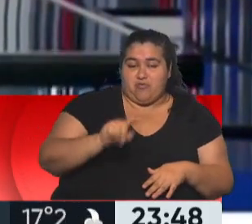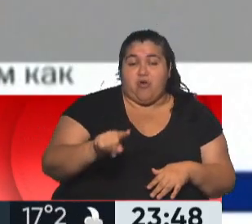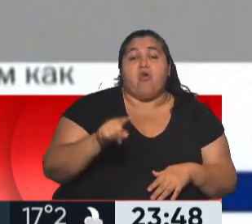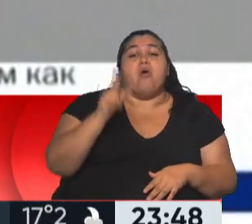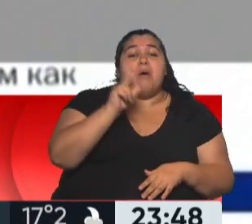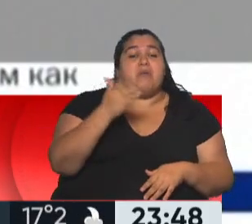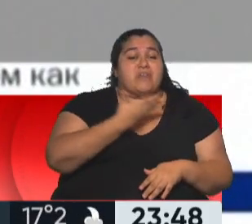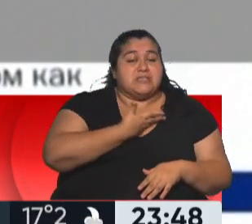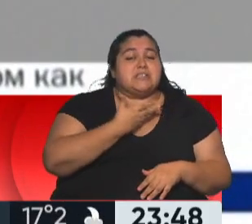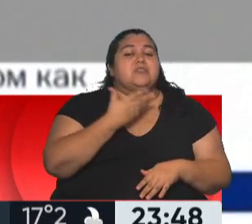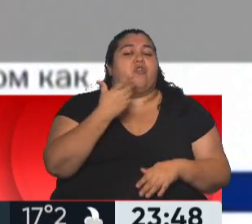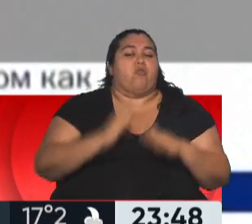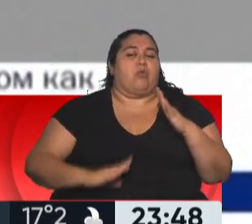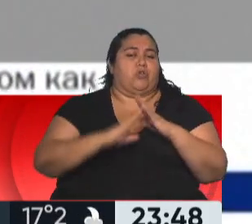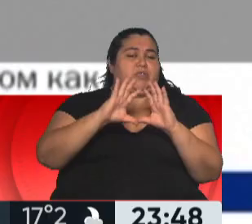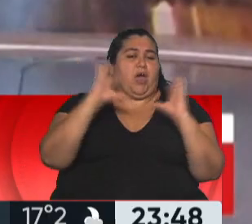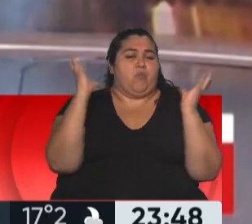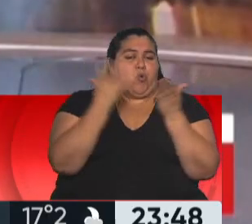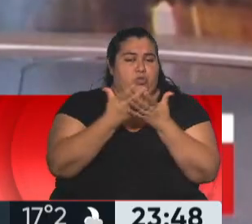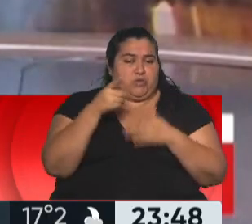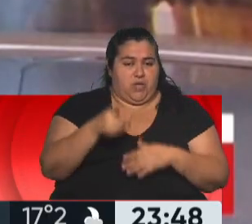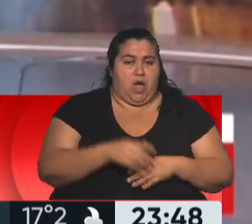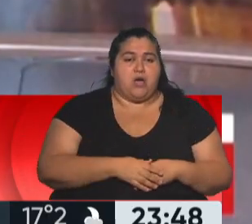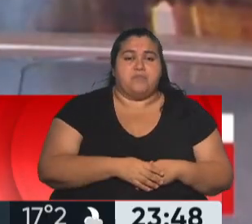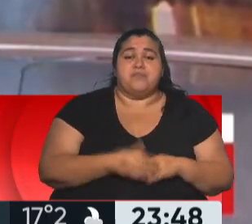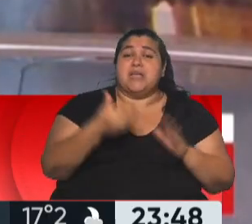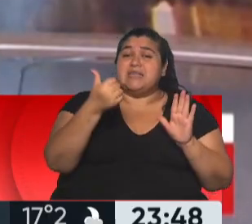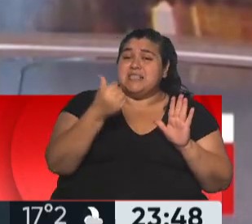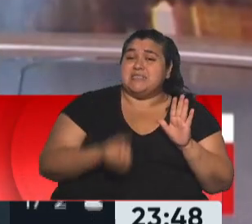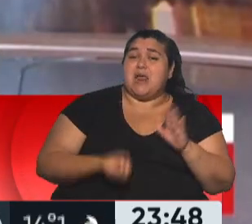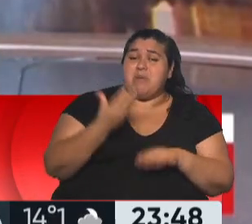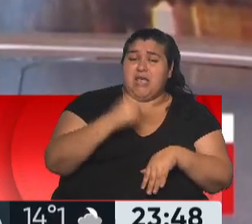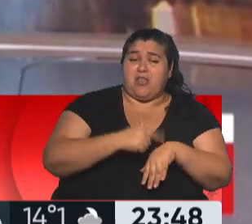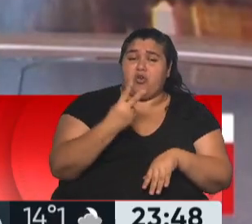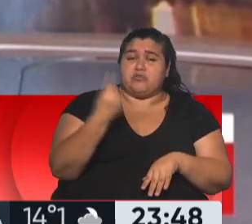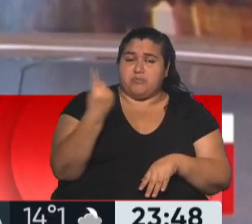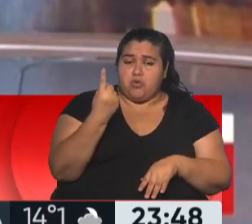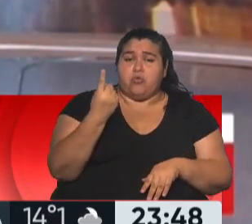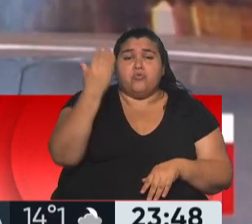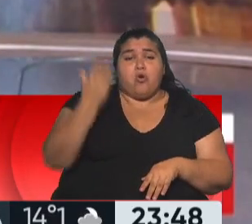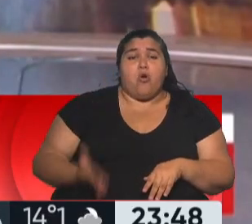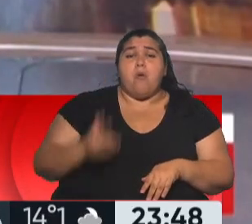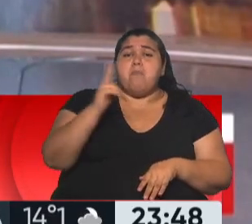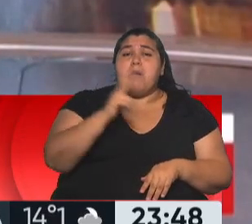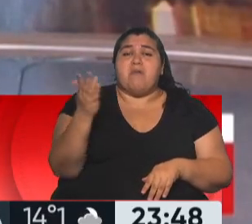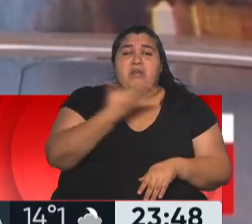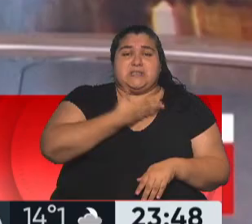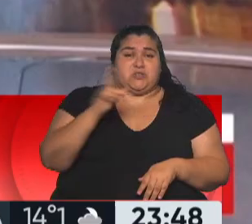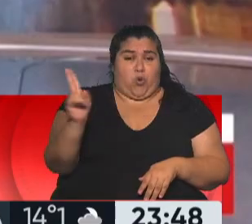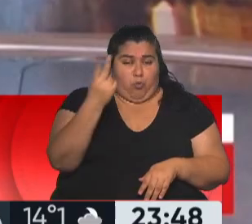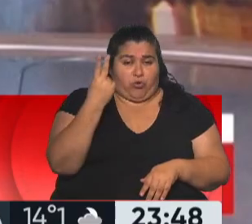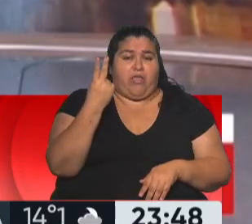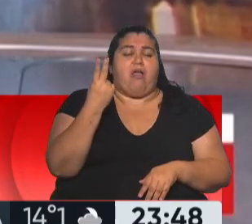Франциск пользовался большим международным авторитетом. 6 de la mañana, 2 minutos, murió el Papa Francisco, el